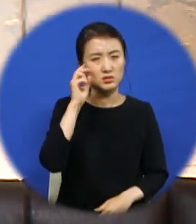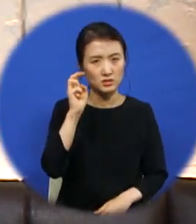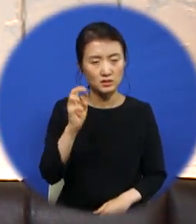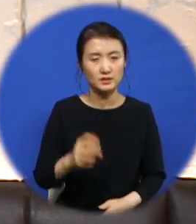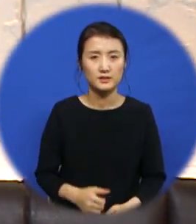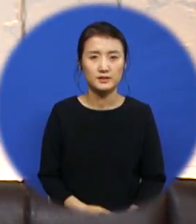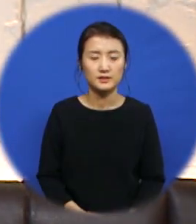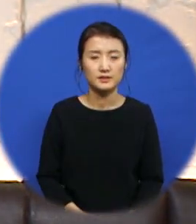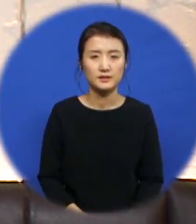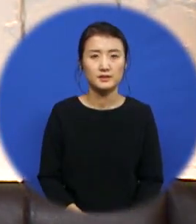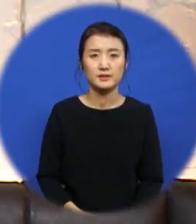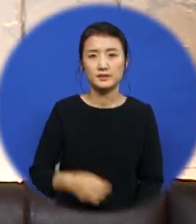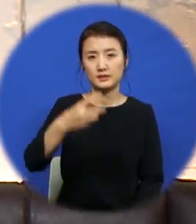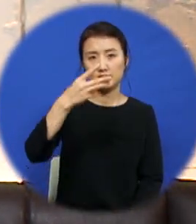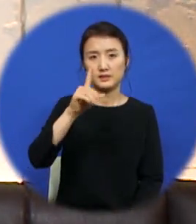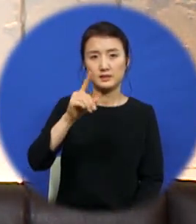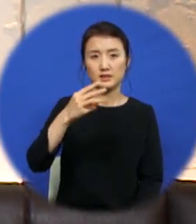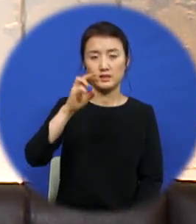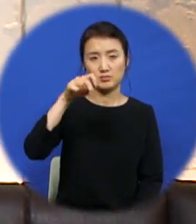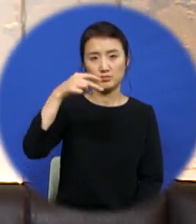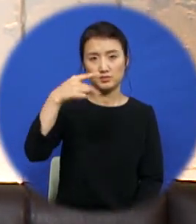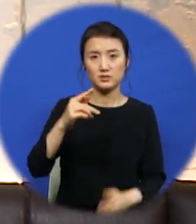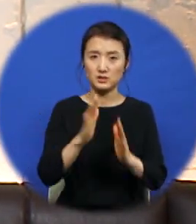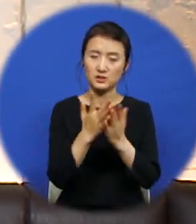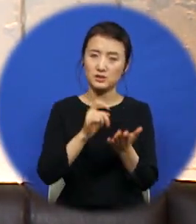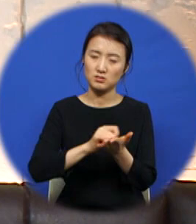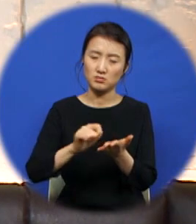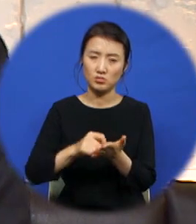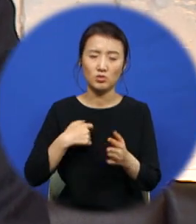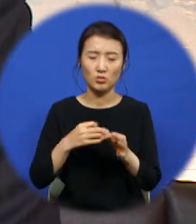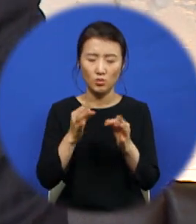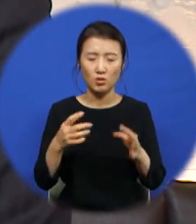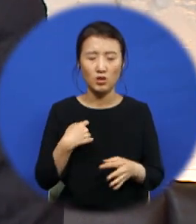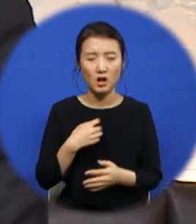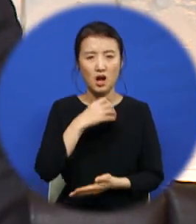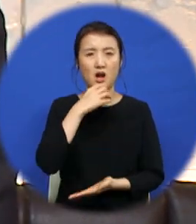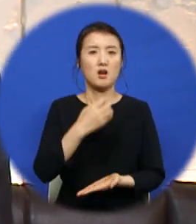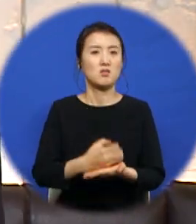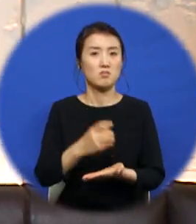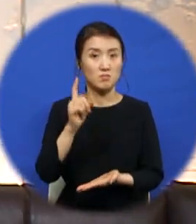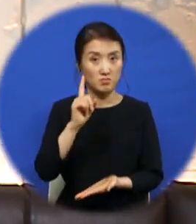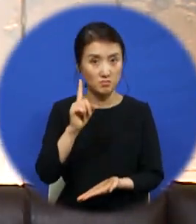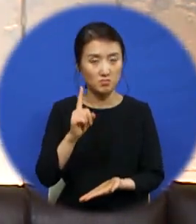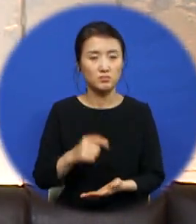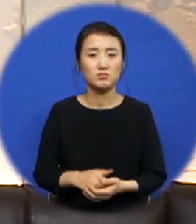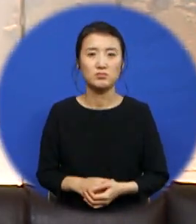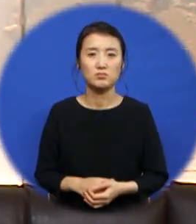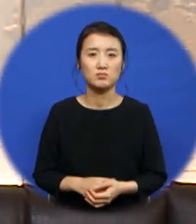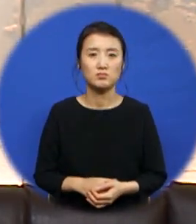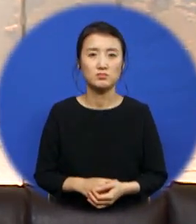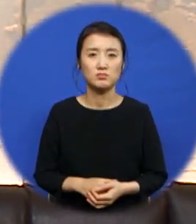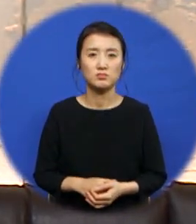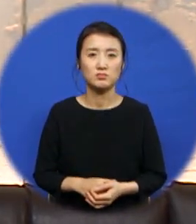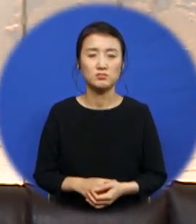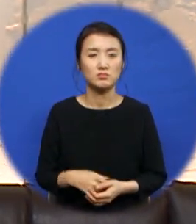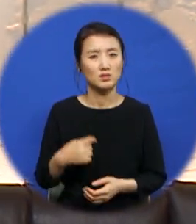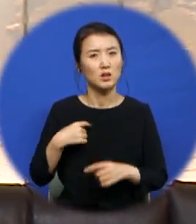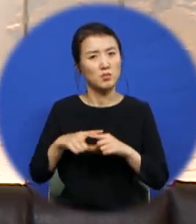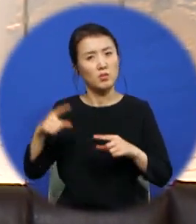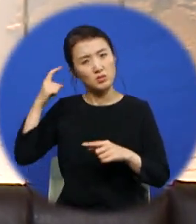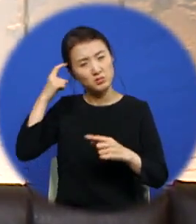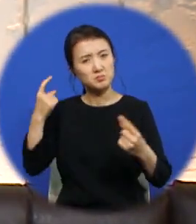나는 이번에 탈모 더해서 인생을 맛나다는 넘게 쓰면서 참 감동적인 부분이 이 부분입니다 물론 평소에 제가 갖고 있던 생각하고